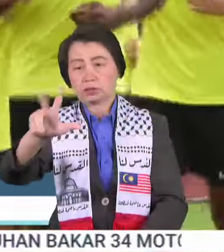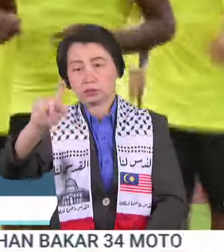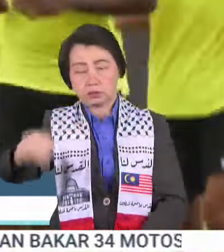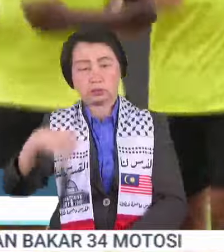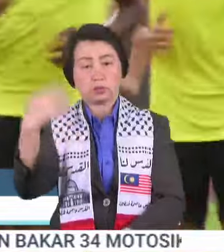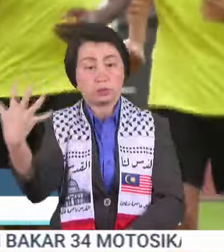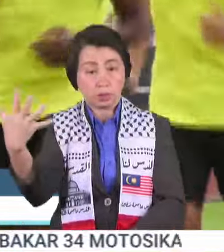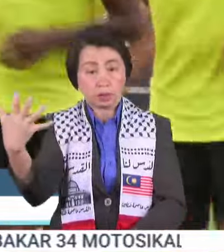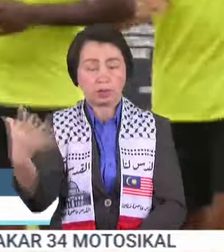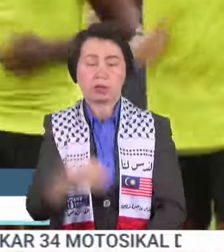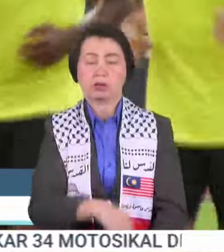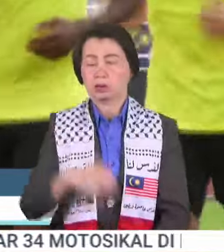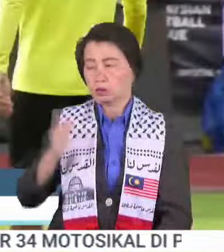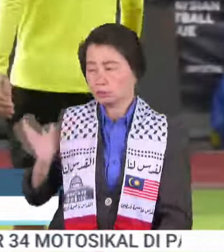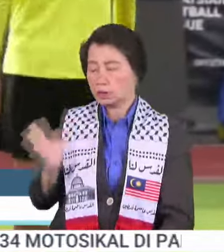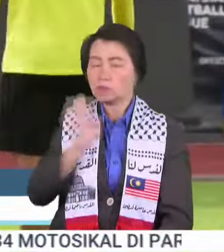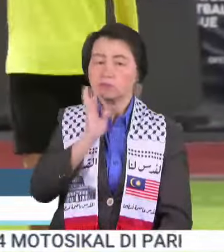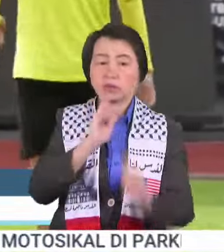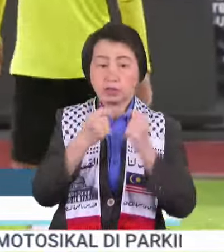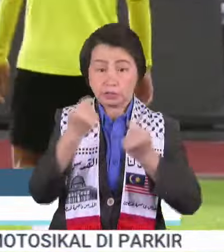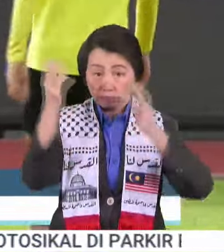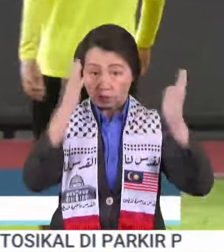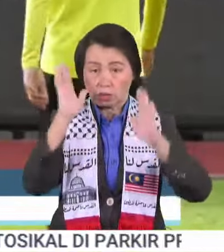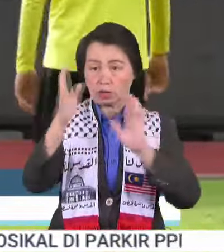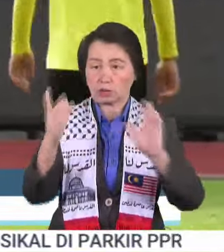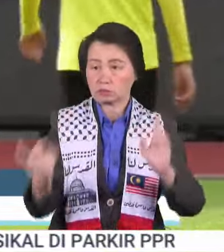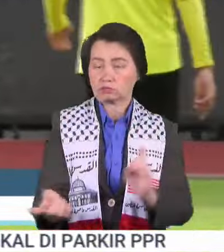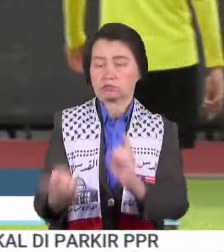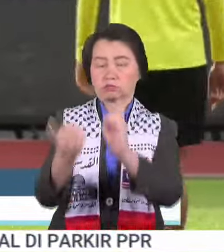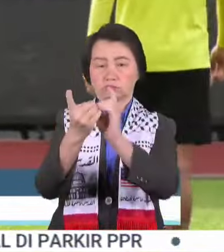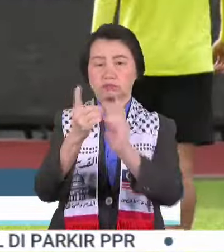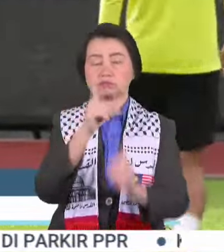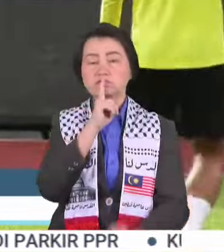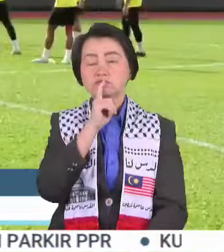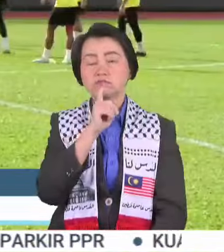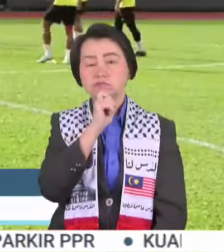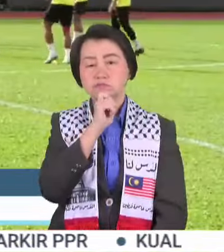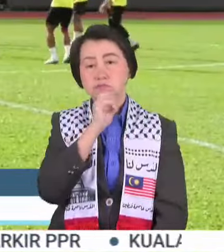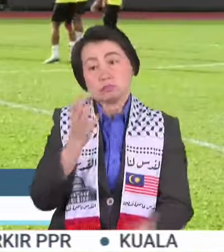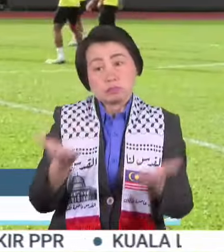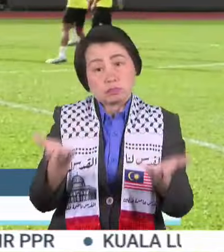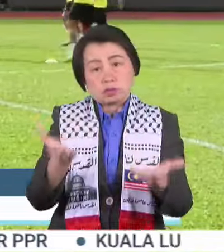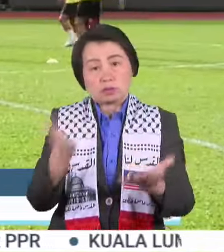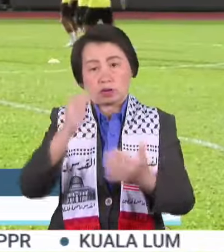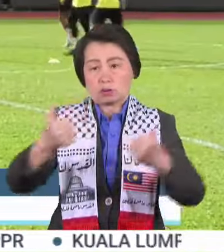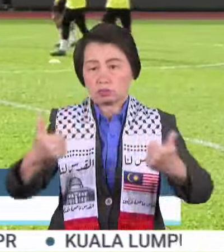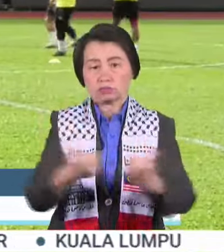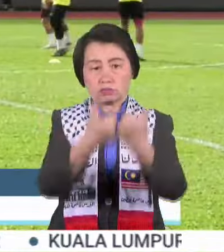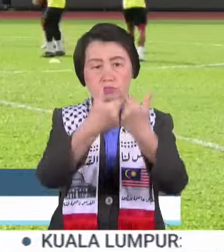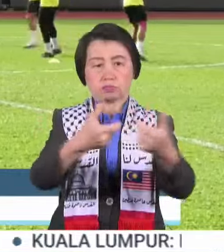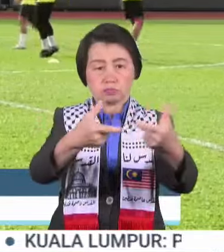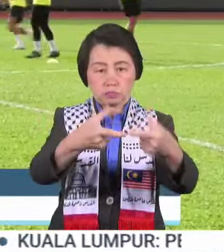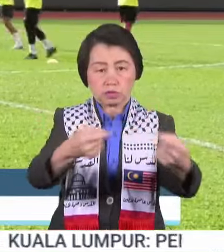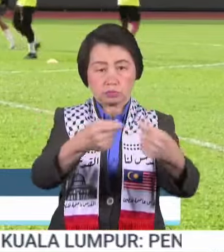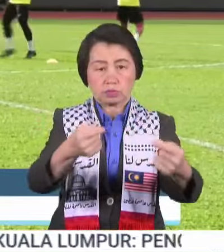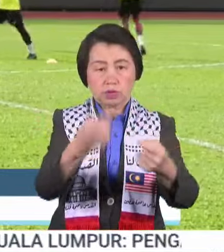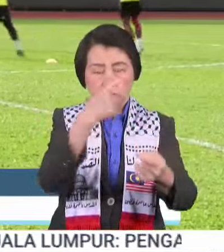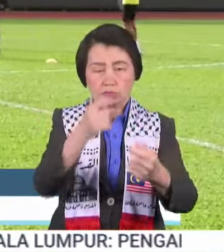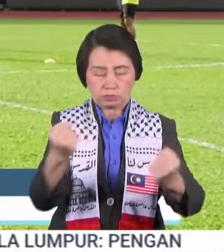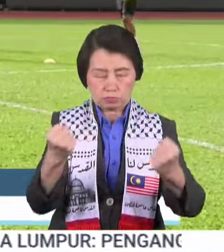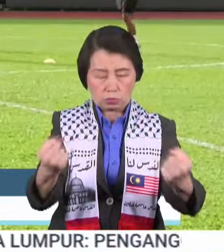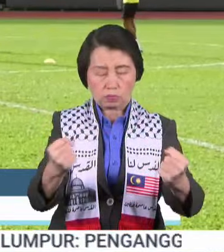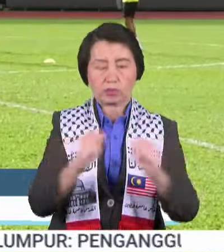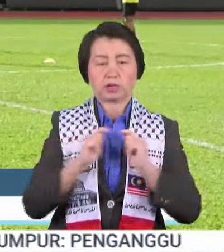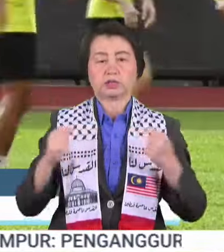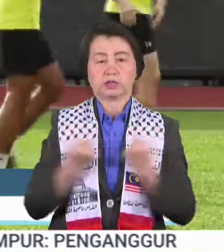Mei depan. Beliau berkata pasukan negara akan bertemu tuan rumah Qatar dan kemungkinan besar menentang Jepun sebagai usaha